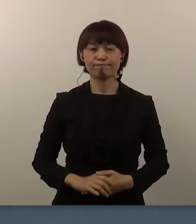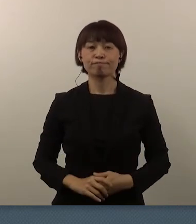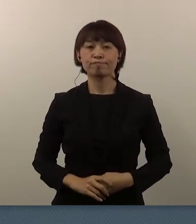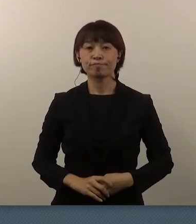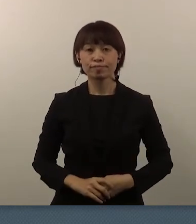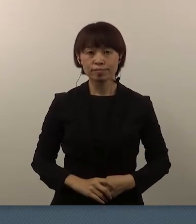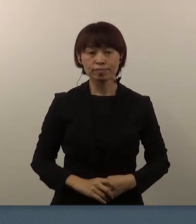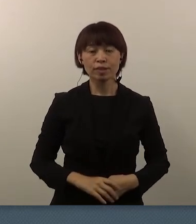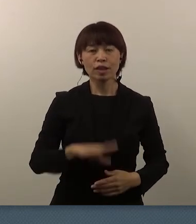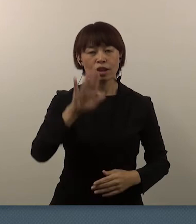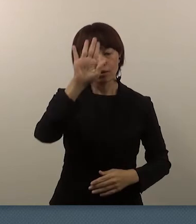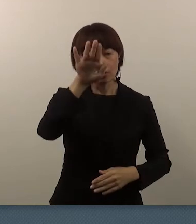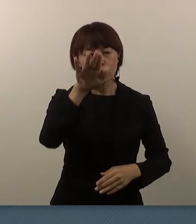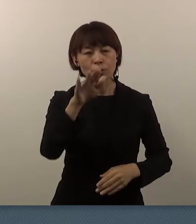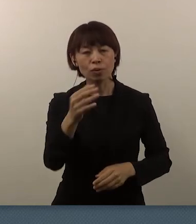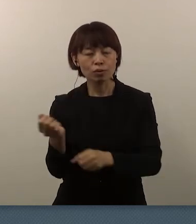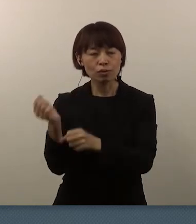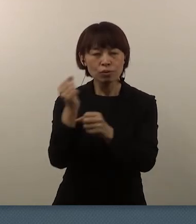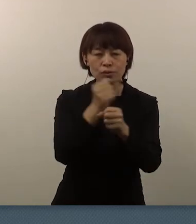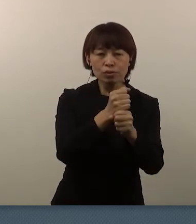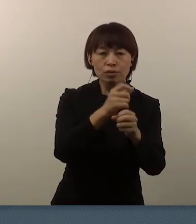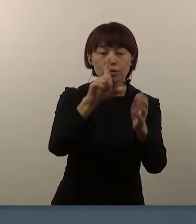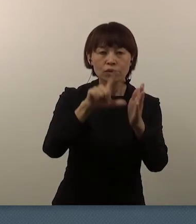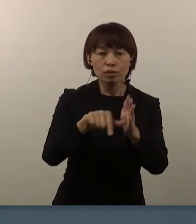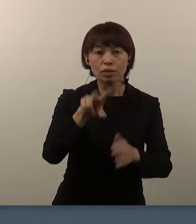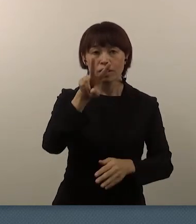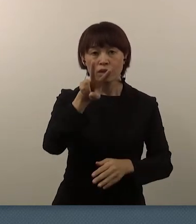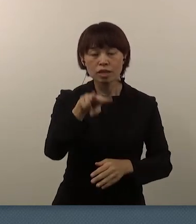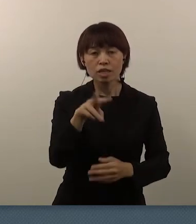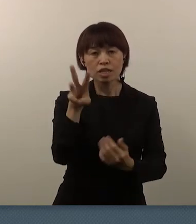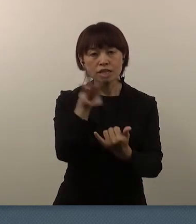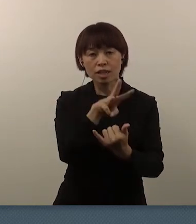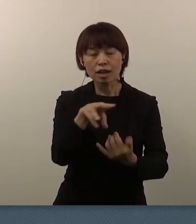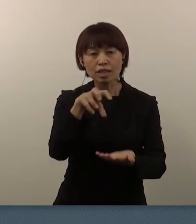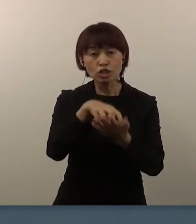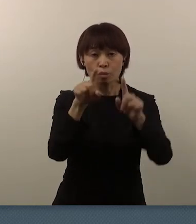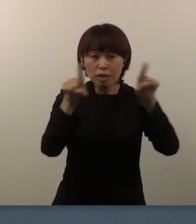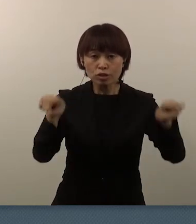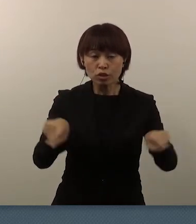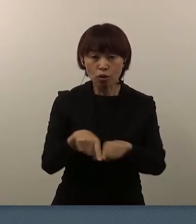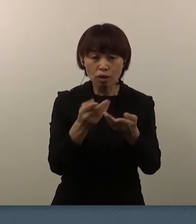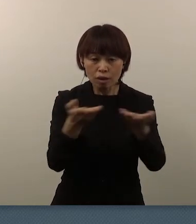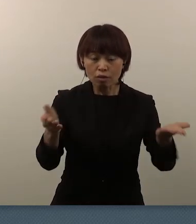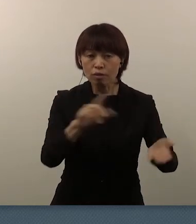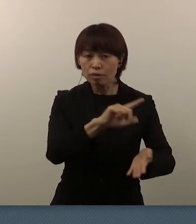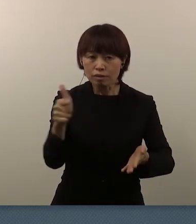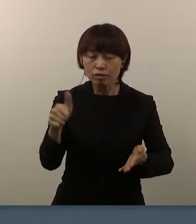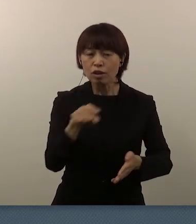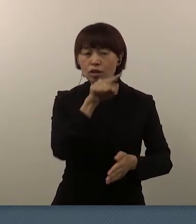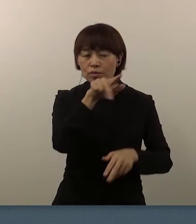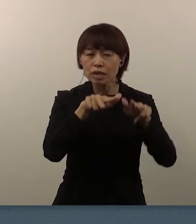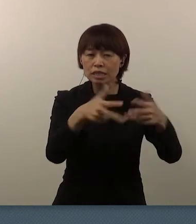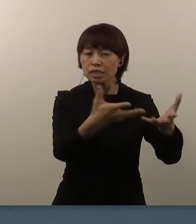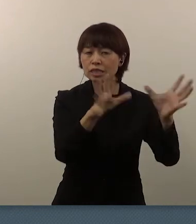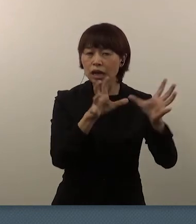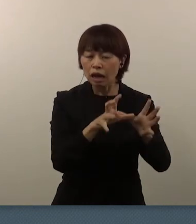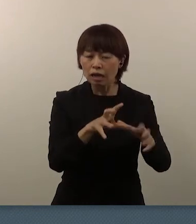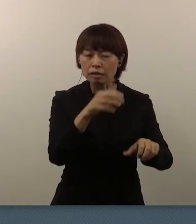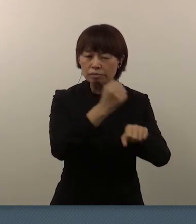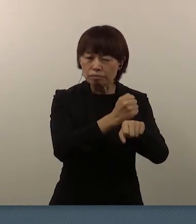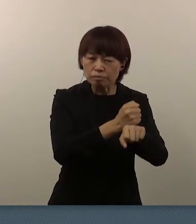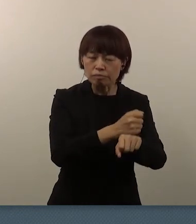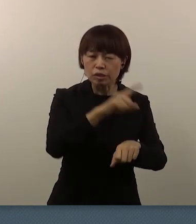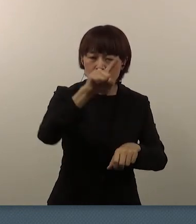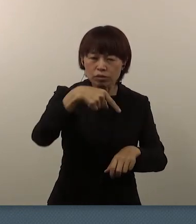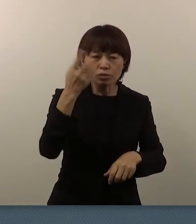復旧復興の段階になった時に罹災証明書の発行など、結構その現地の自治体が苦労される場面が増えてくると思うんです。そ